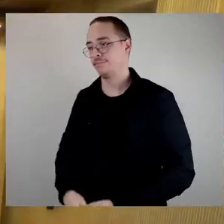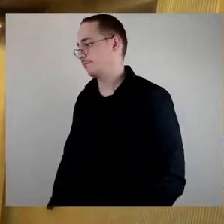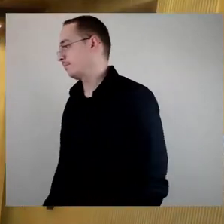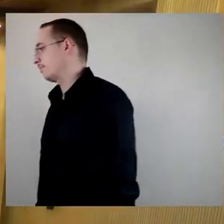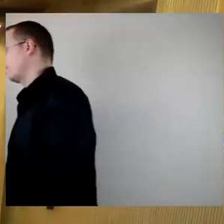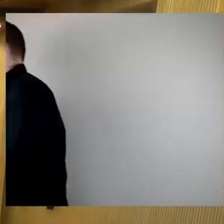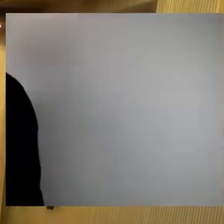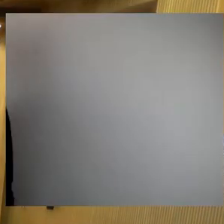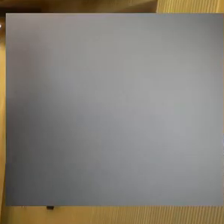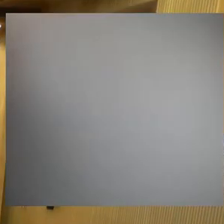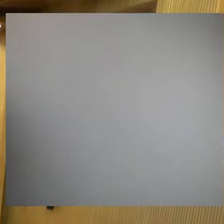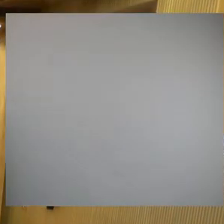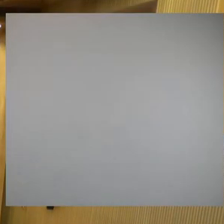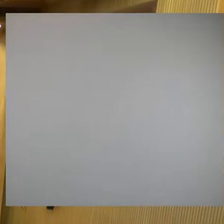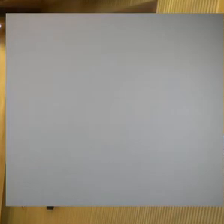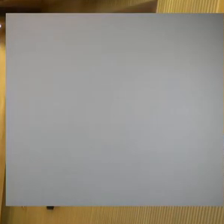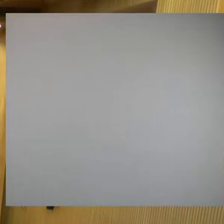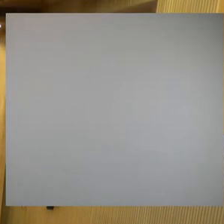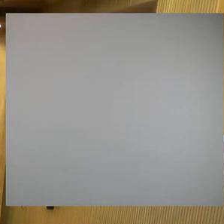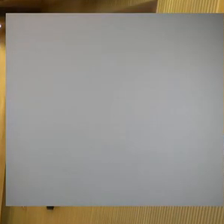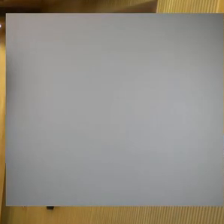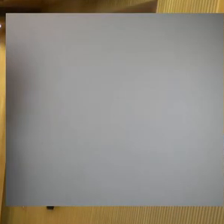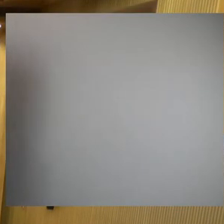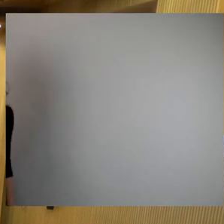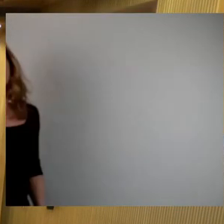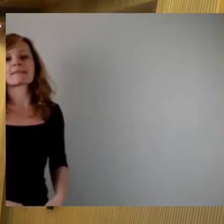Okay, dann machen wir weiter mit Herrn Dr. Schulte-Wissemann.